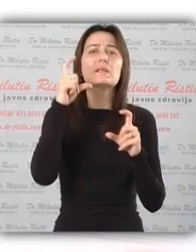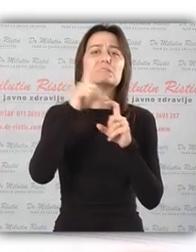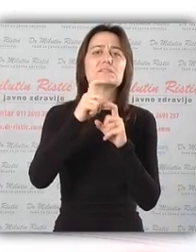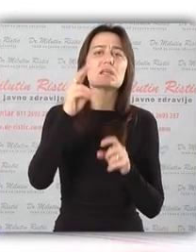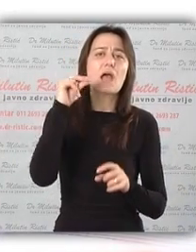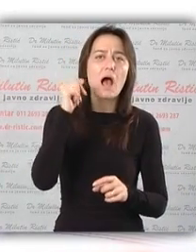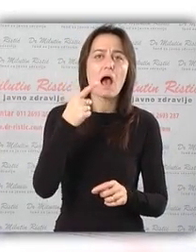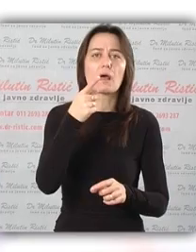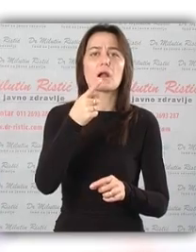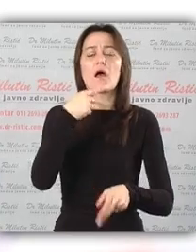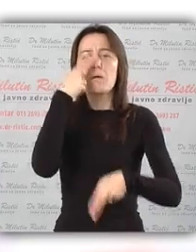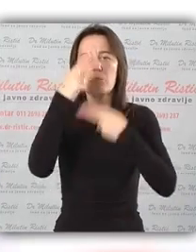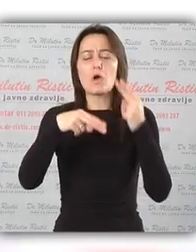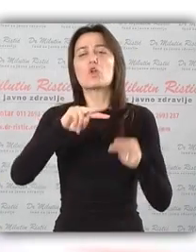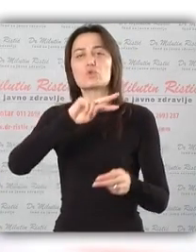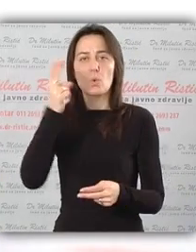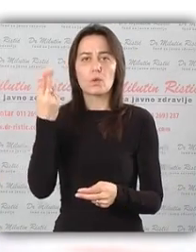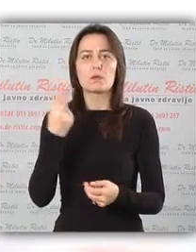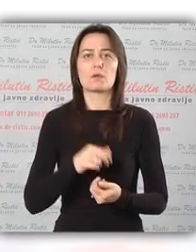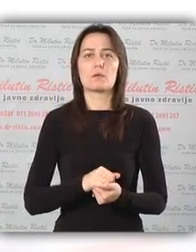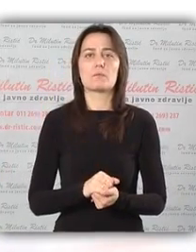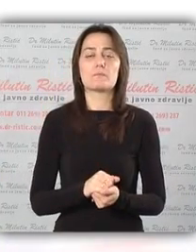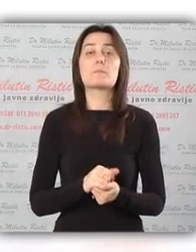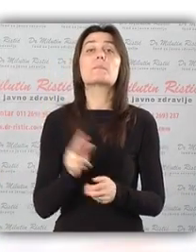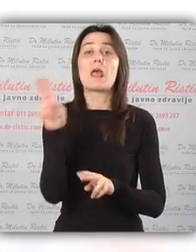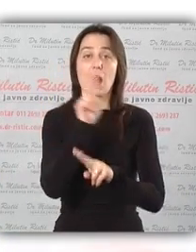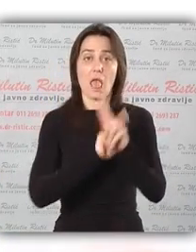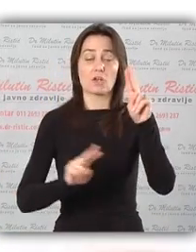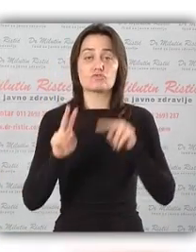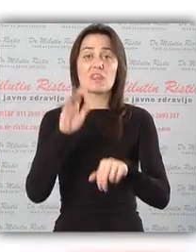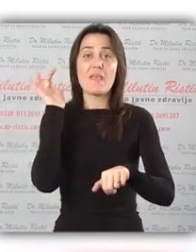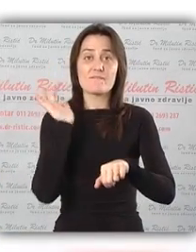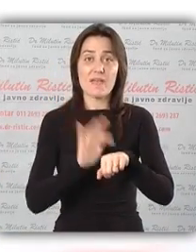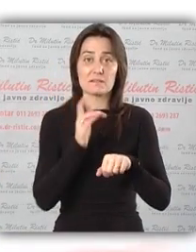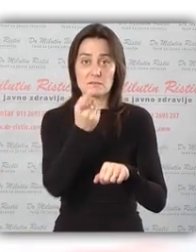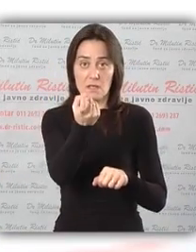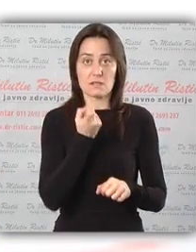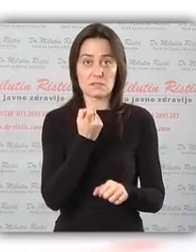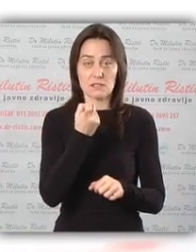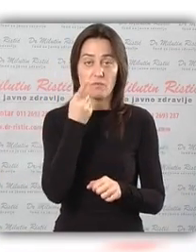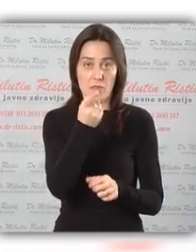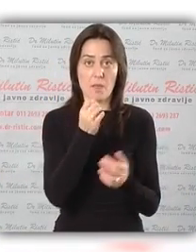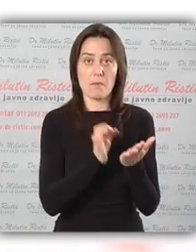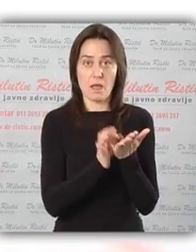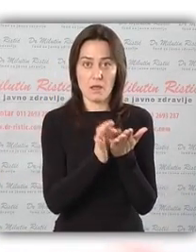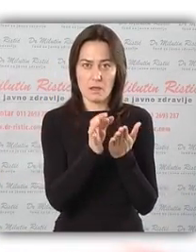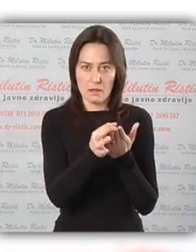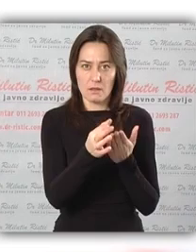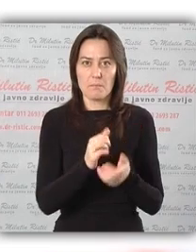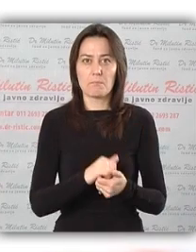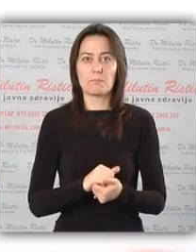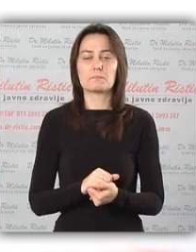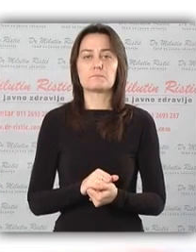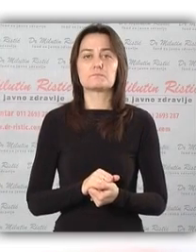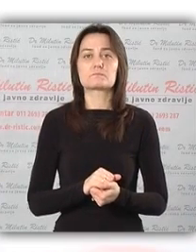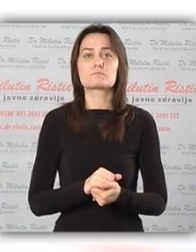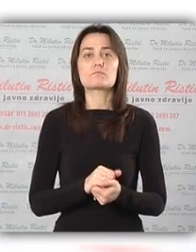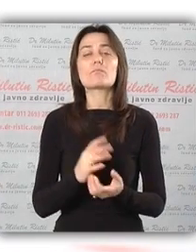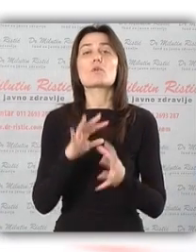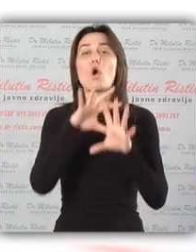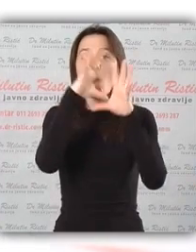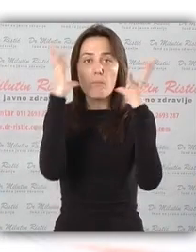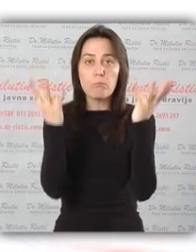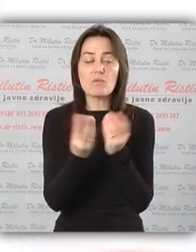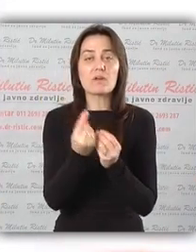što su PCR metoda, ELISA test itd. Lečenje infekcije izazvano Chlamydia